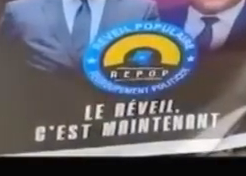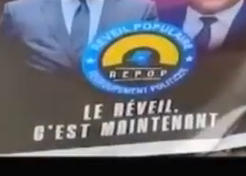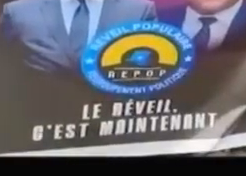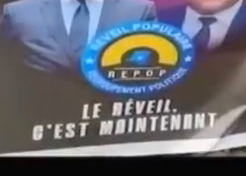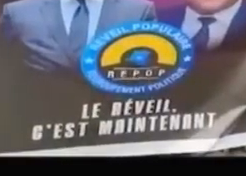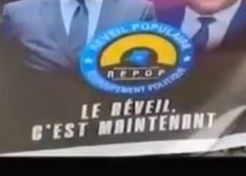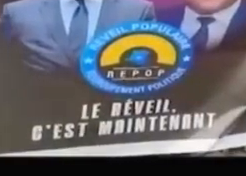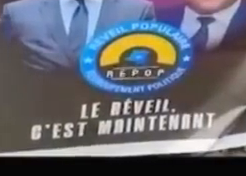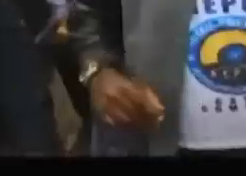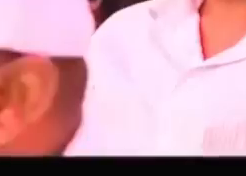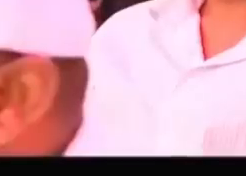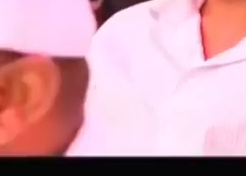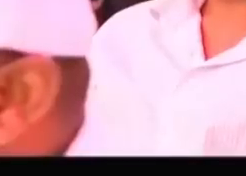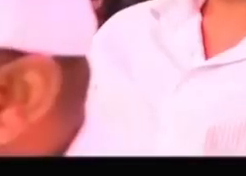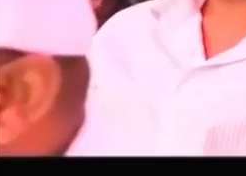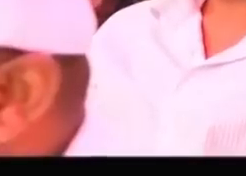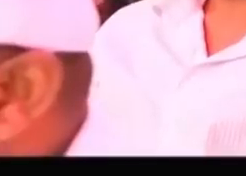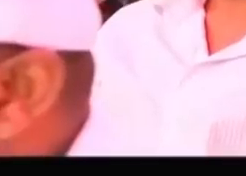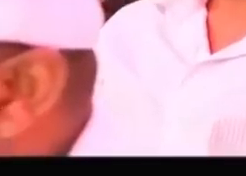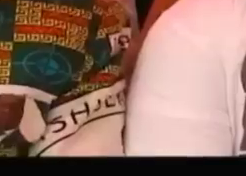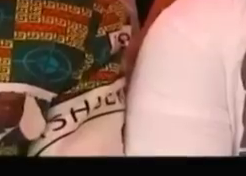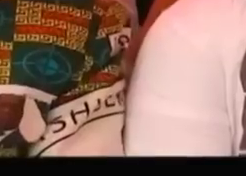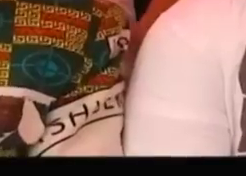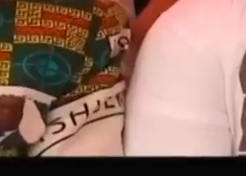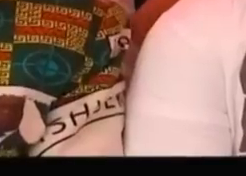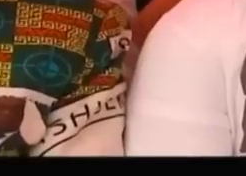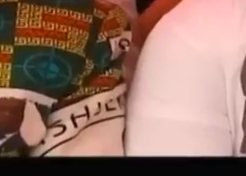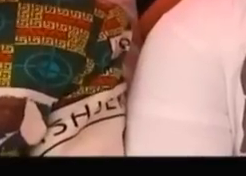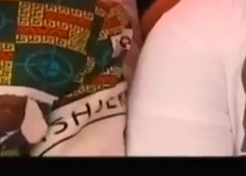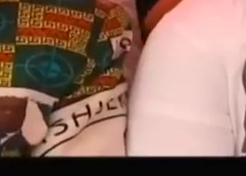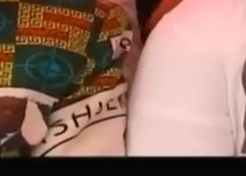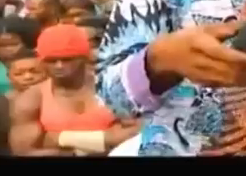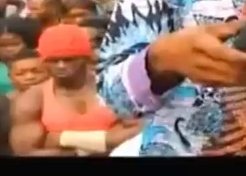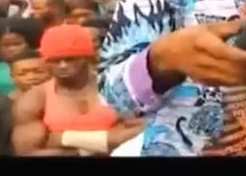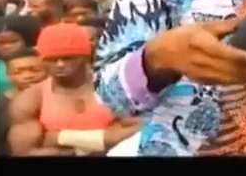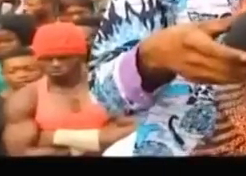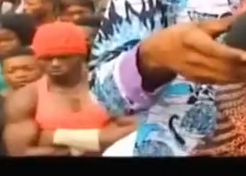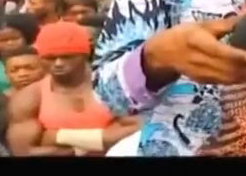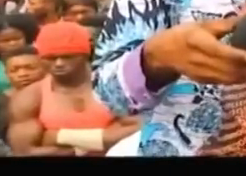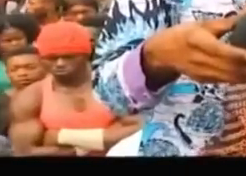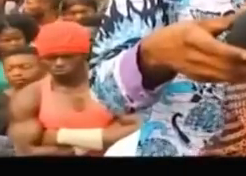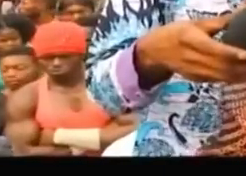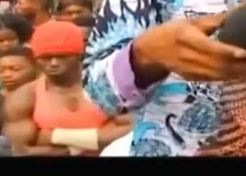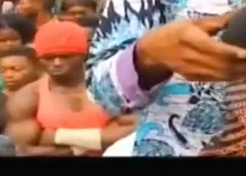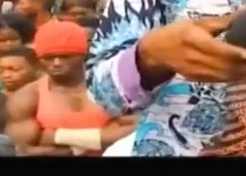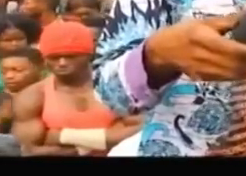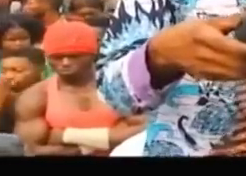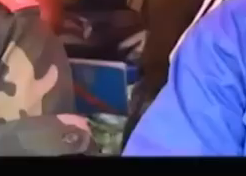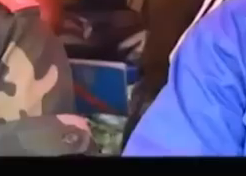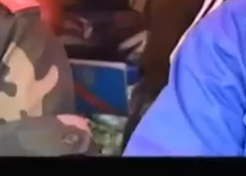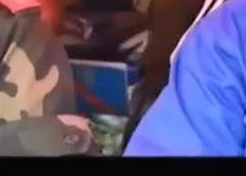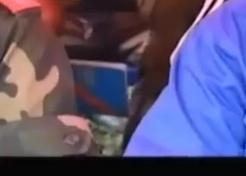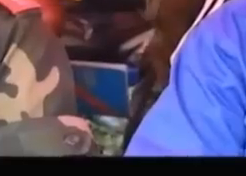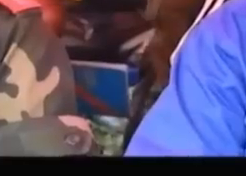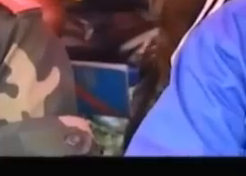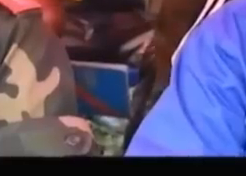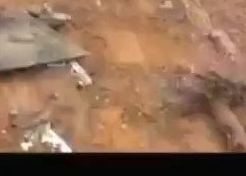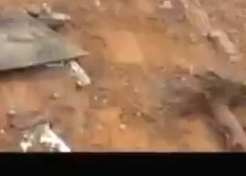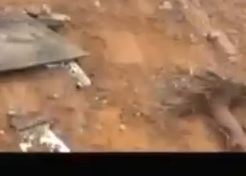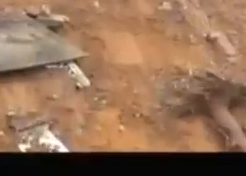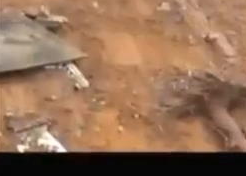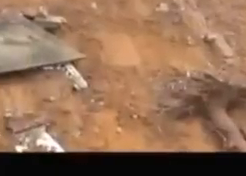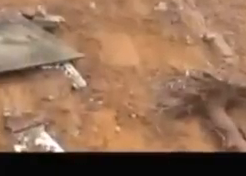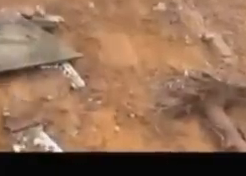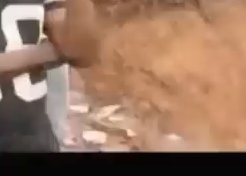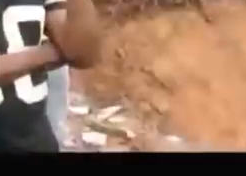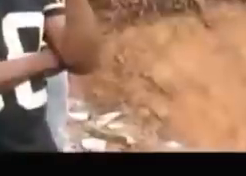caressent l'ambition de pouvoir emprunter dans un futur proche cette route. De moments forts de ces cérémonies à suivre dans ces journaux. Et puis ces